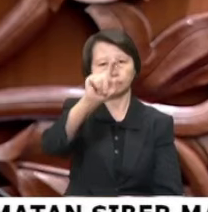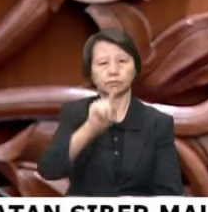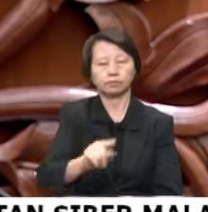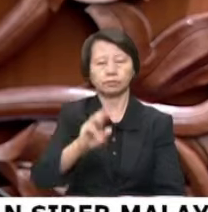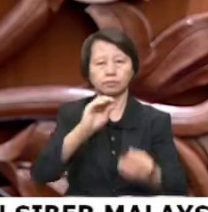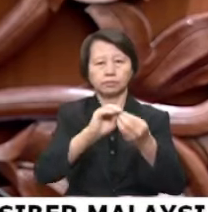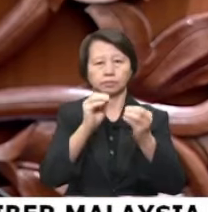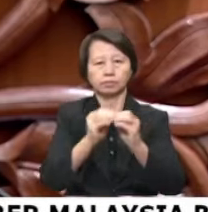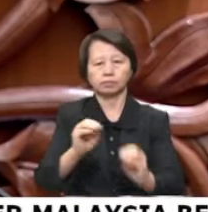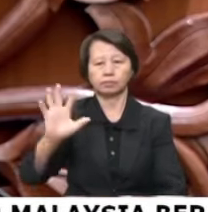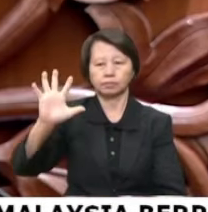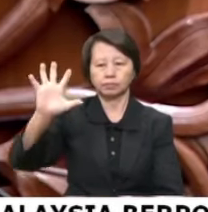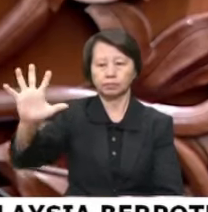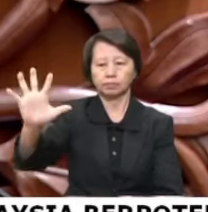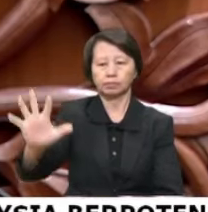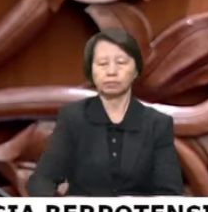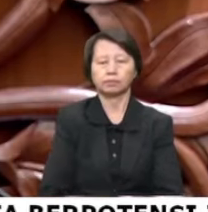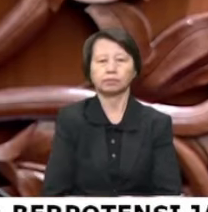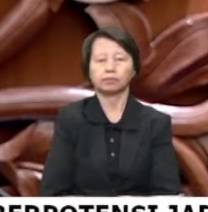5.